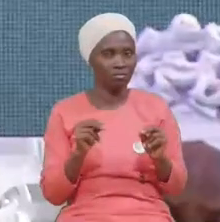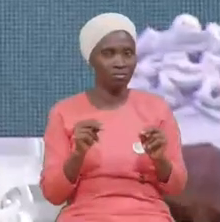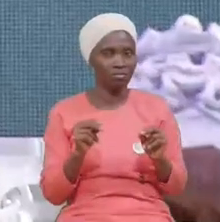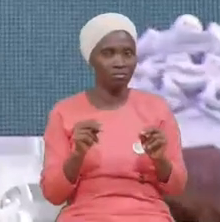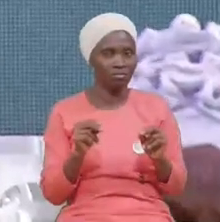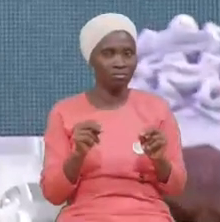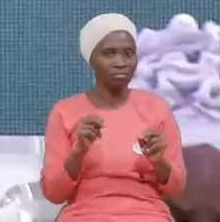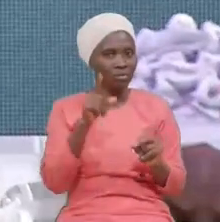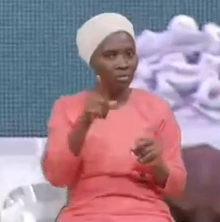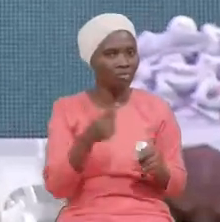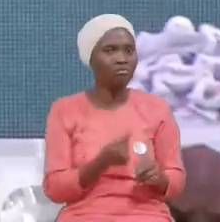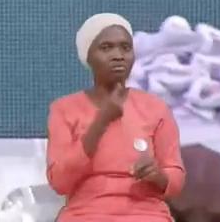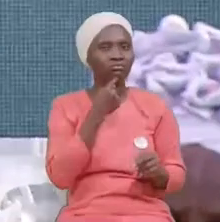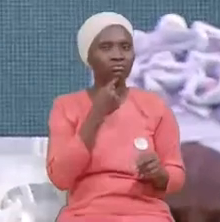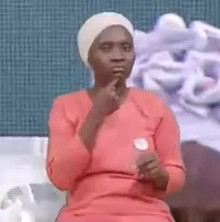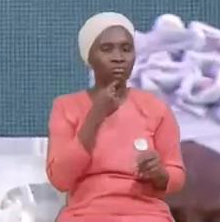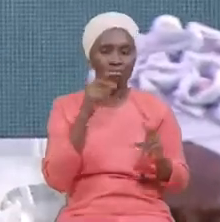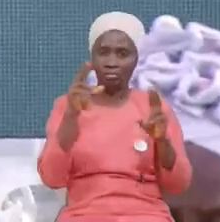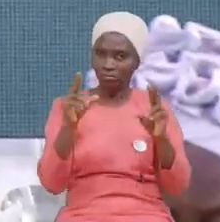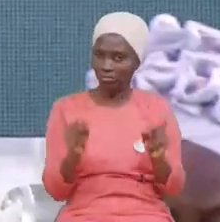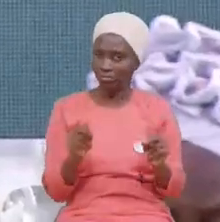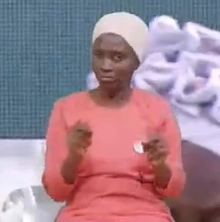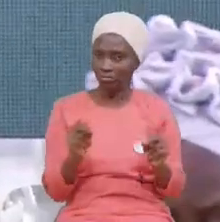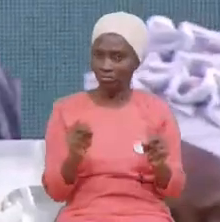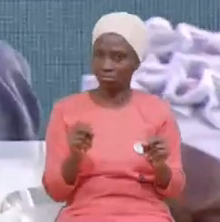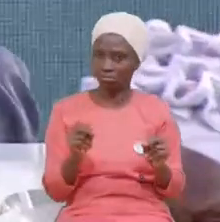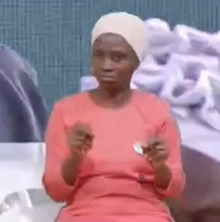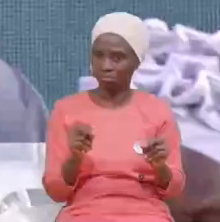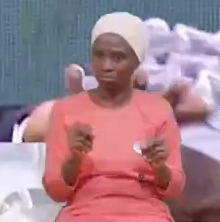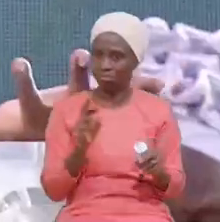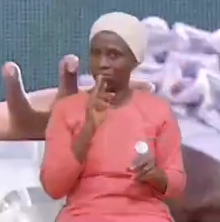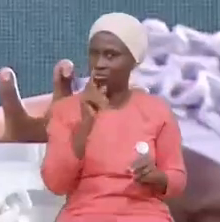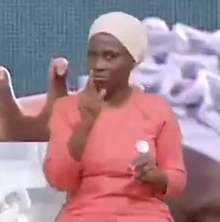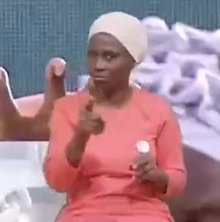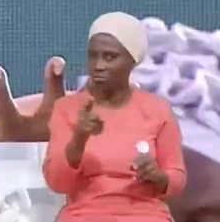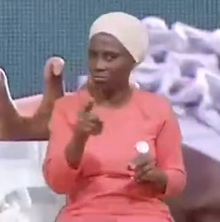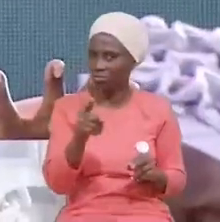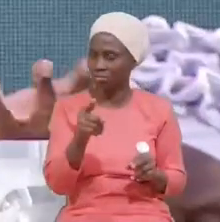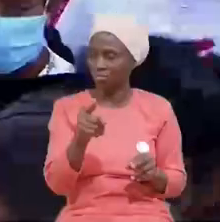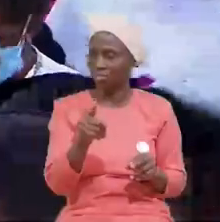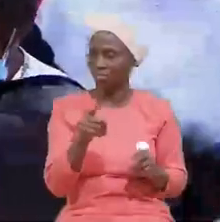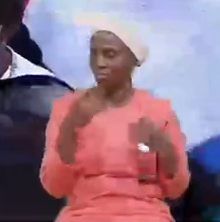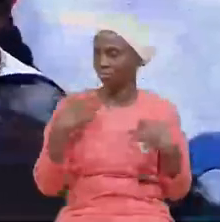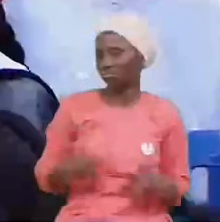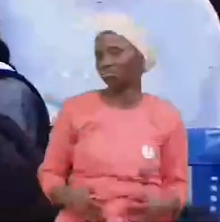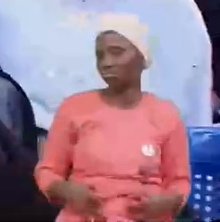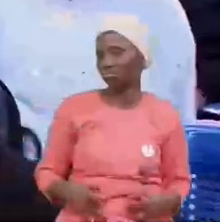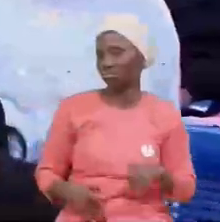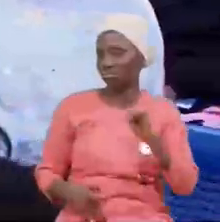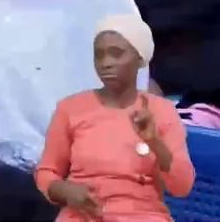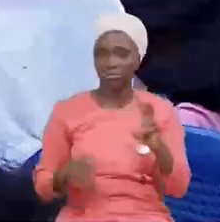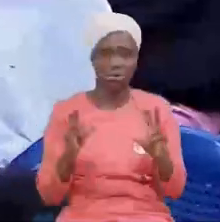que tu es déçu? Non. Est-ce que tu es vraiment dépassé? Non.